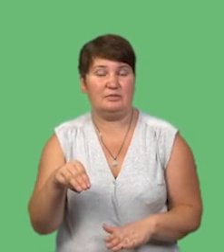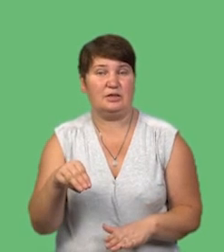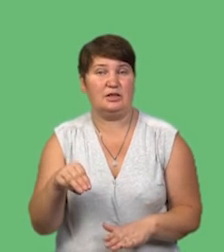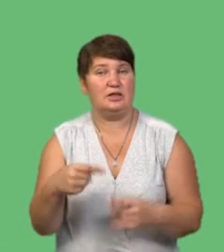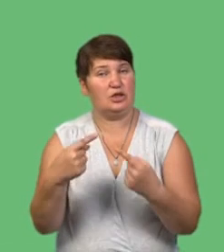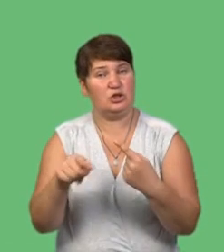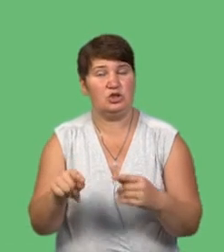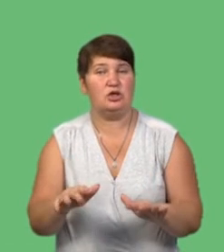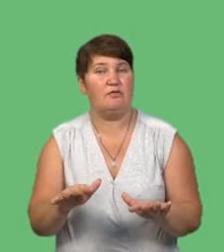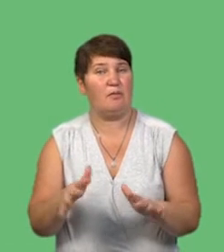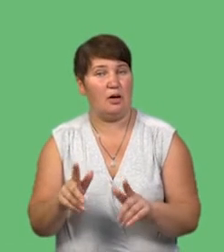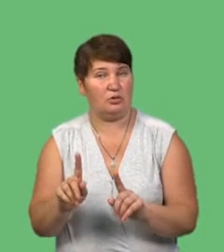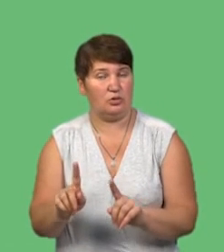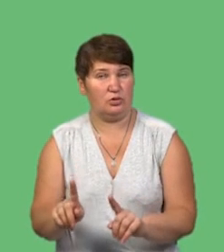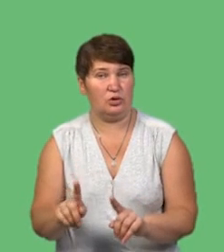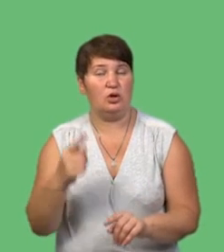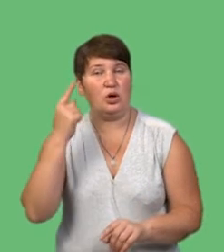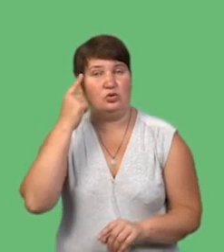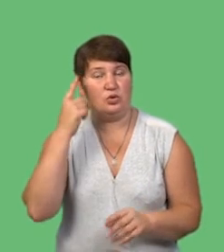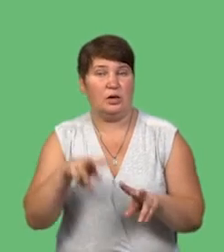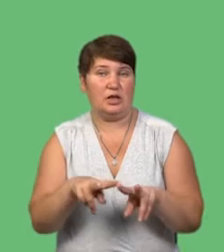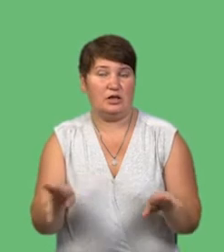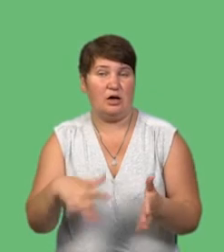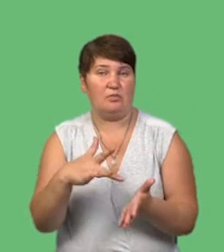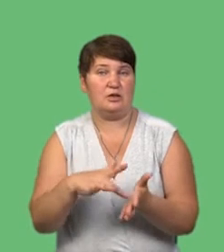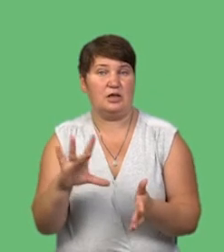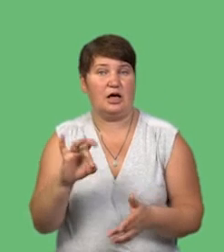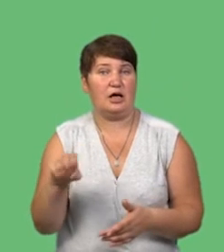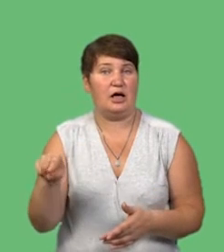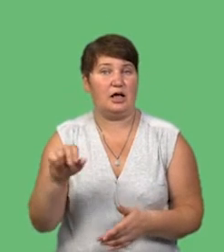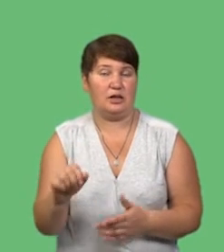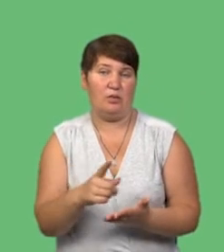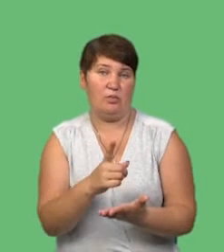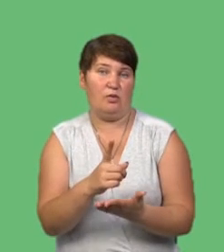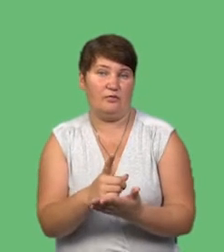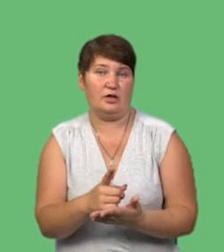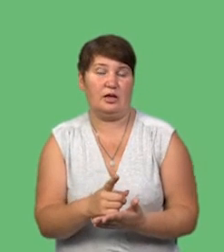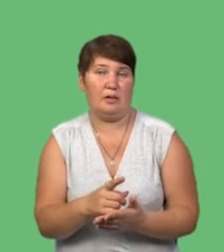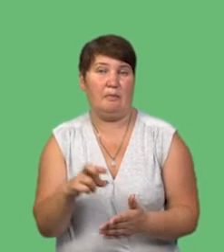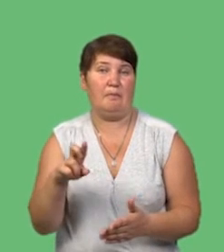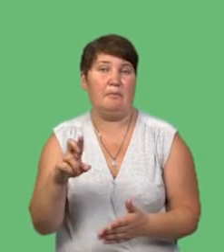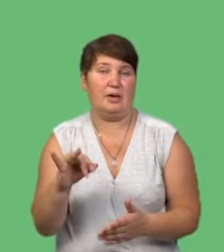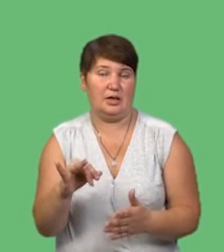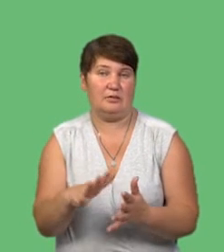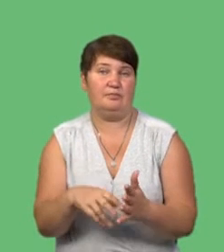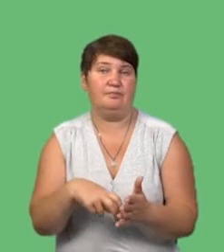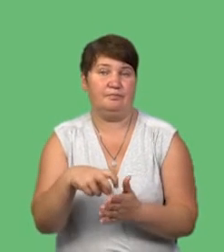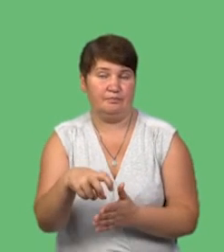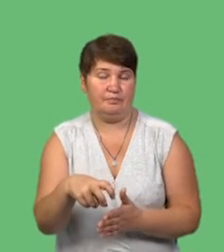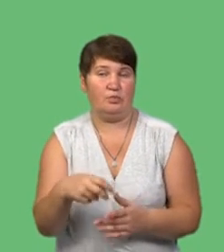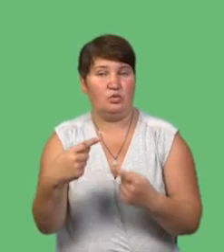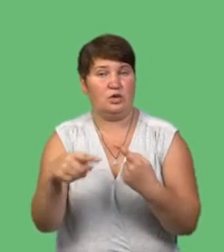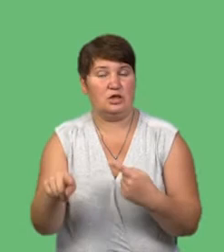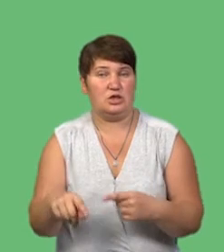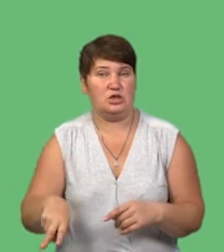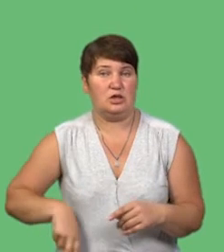інший випадок. Тут, я думаю, так само міська рада мала би з ініціативою вийти, бо в них є інший перевізник, який працював